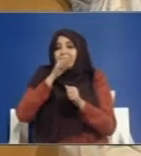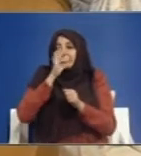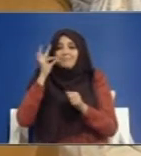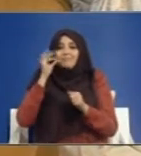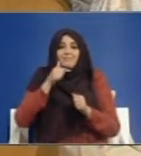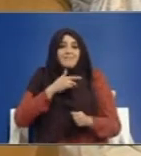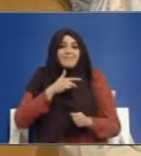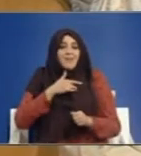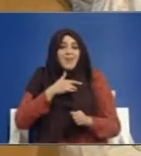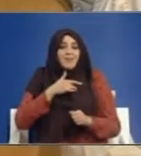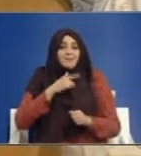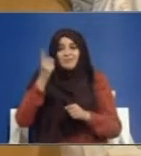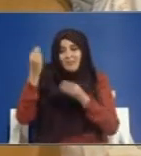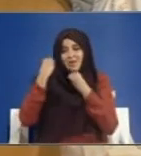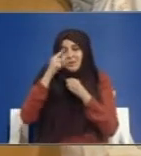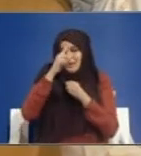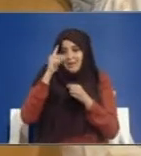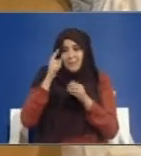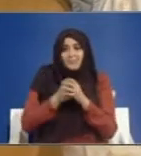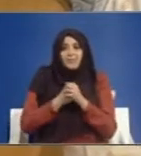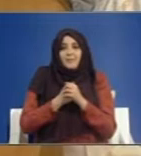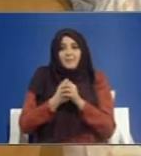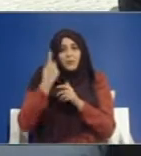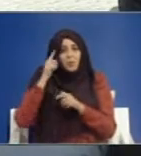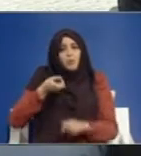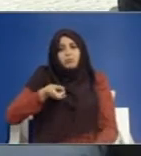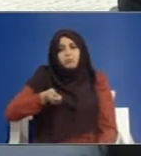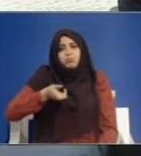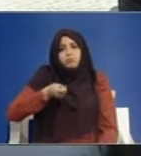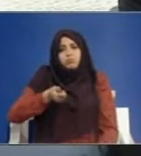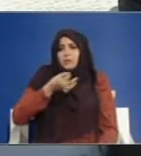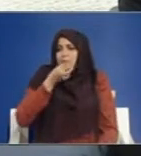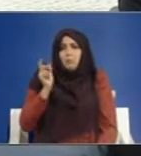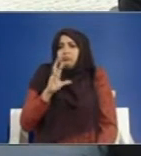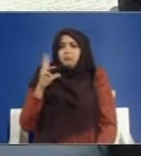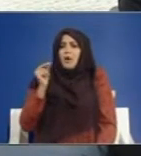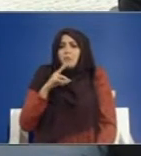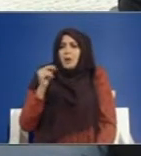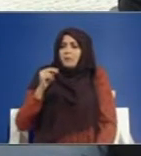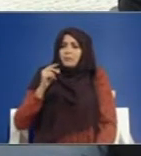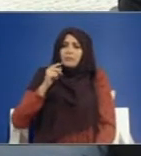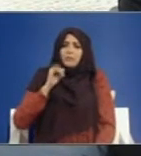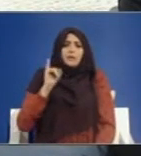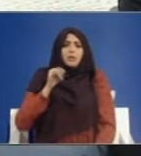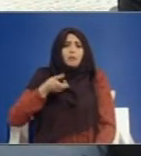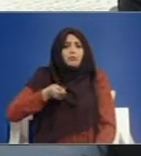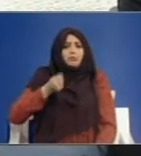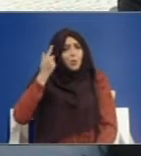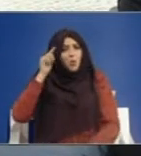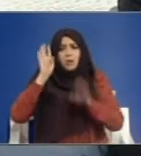بالقلب فله أجر في ذلك. تدخل السبحة، سألت السبحة لا لا لا بأس. إذا تعلق الأمر بالتسبيح